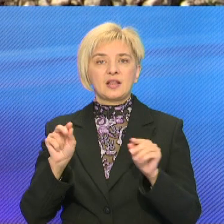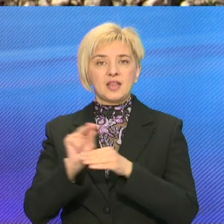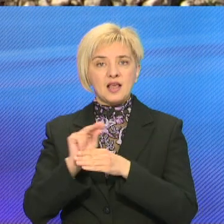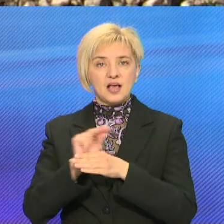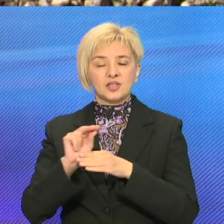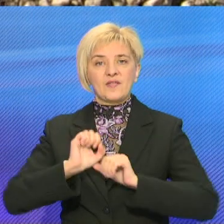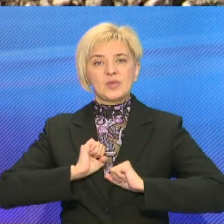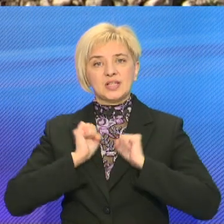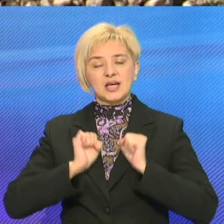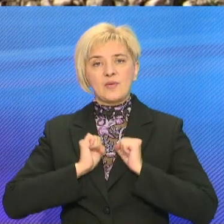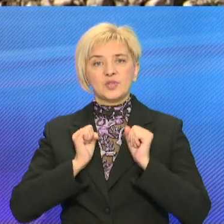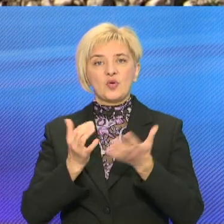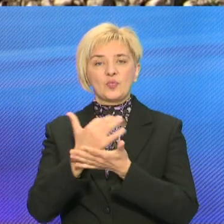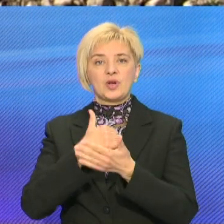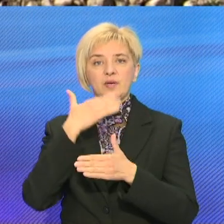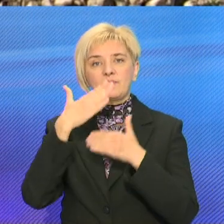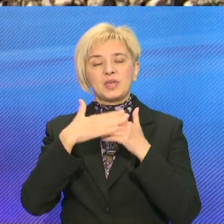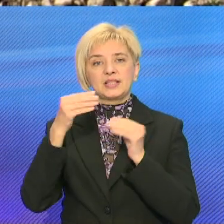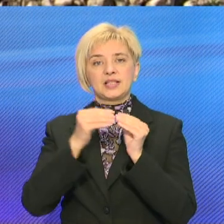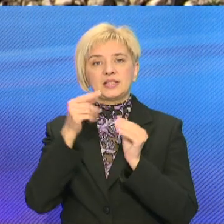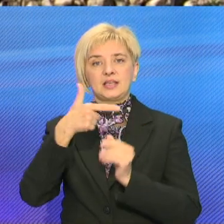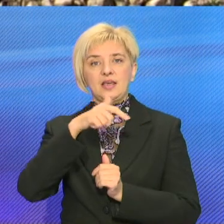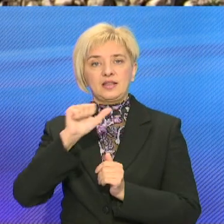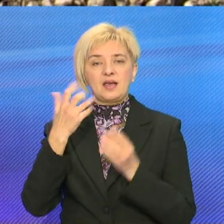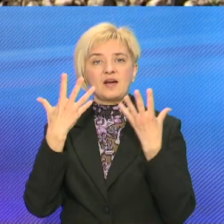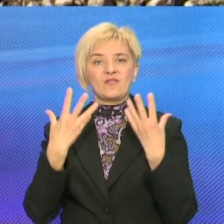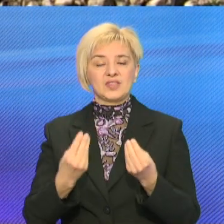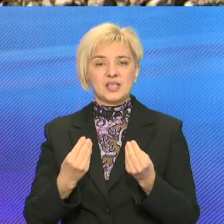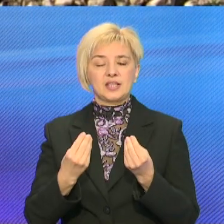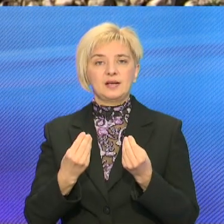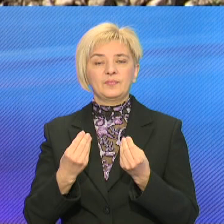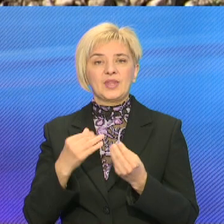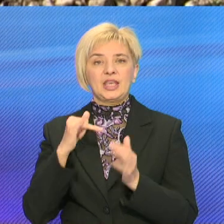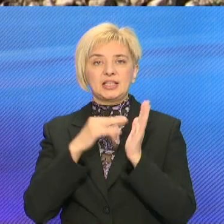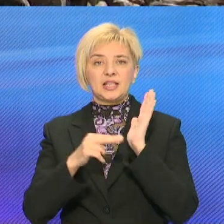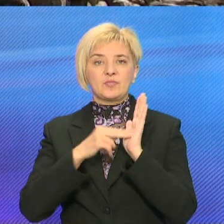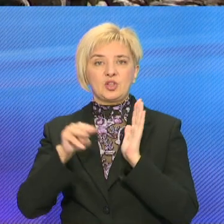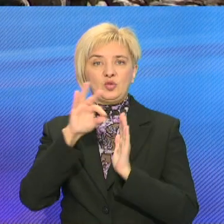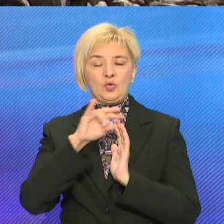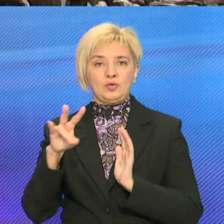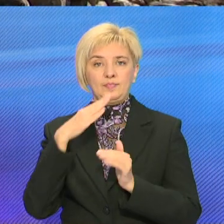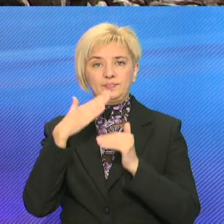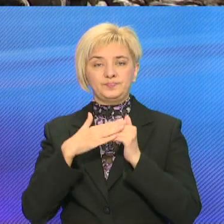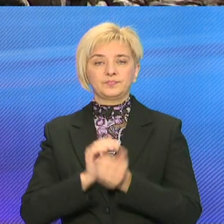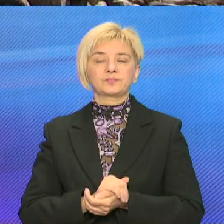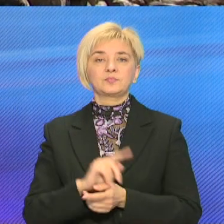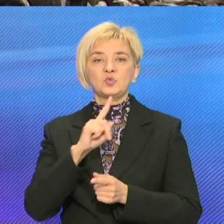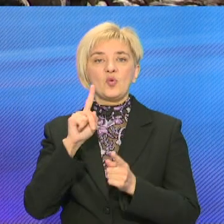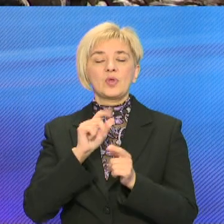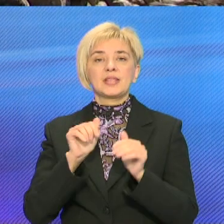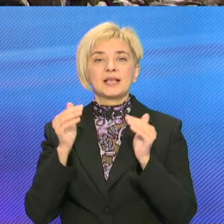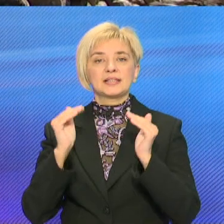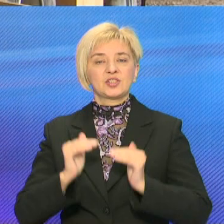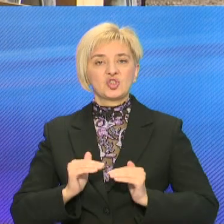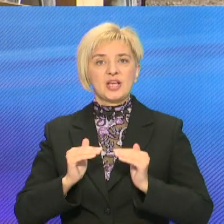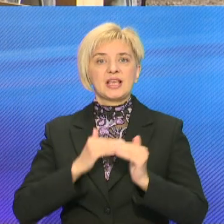стараемся убирать. Убираем где-то 10 гектаров в день, ну и 70 тонн где-то. Каб не сбавлять темпы уборки, цукровые